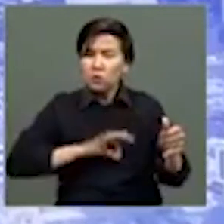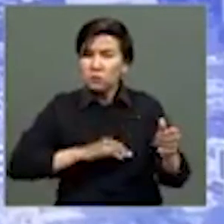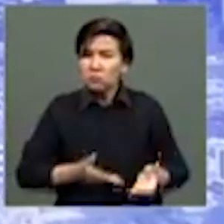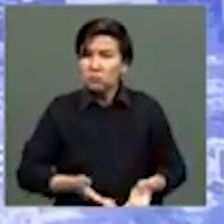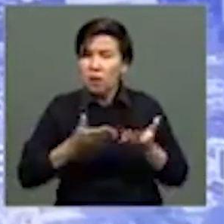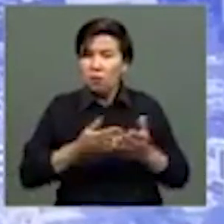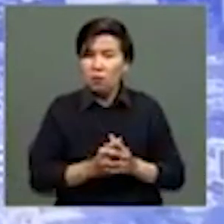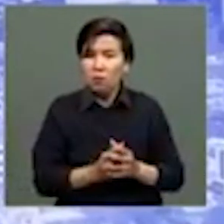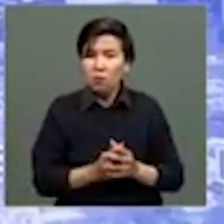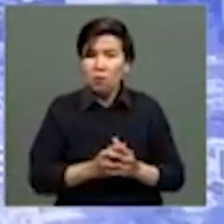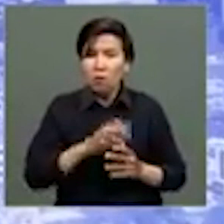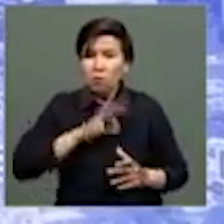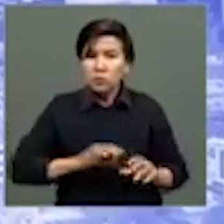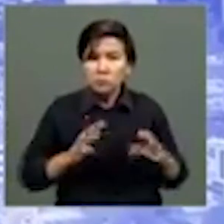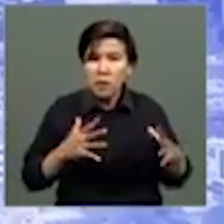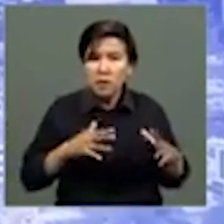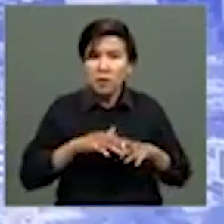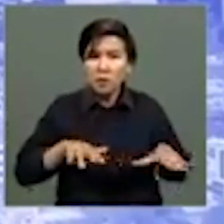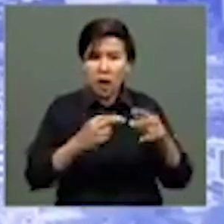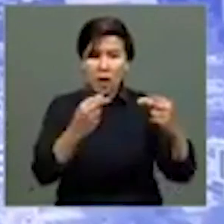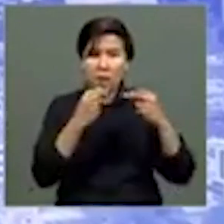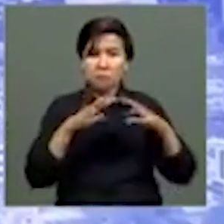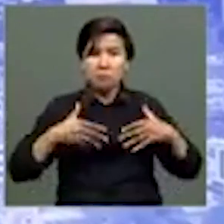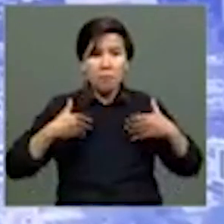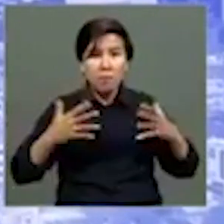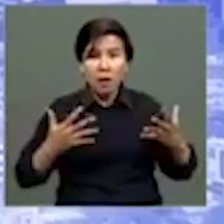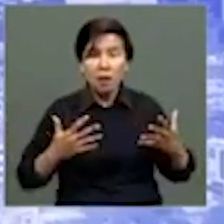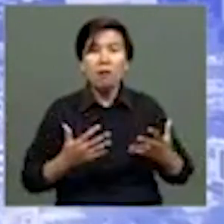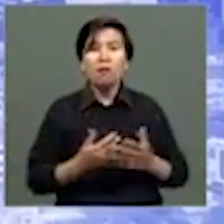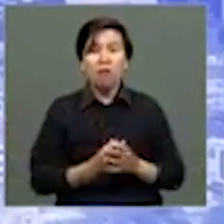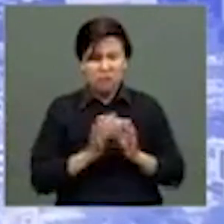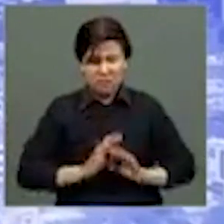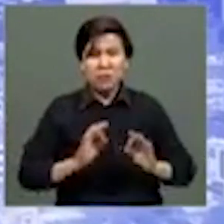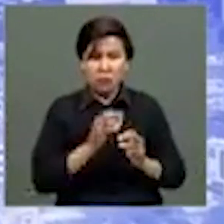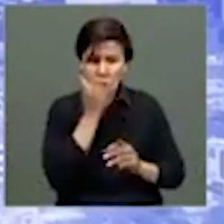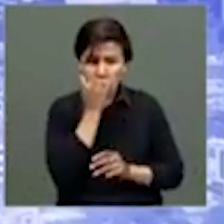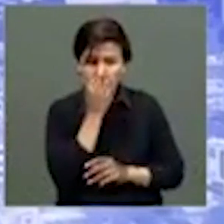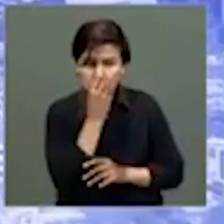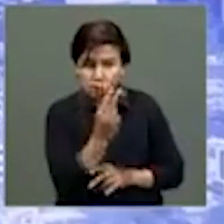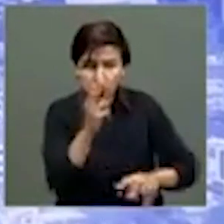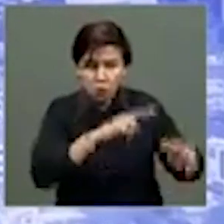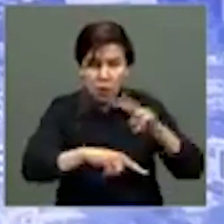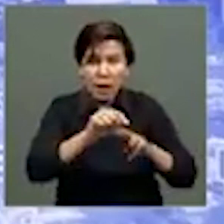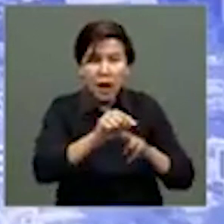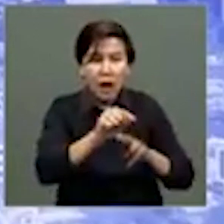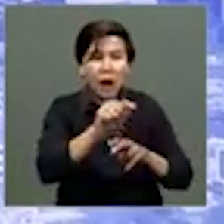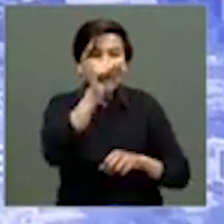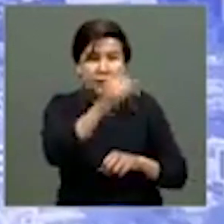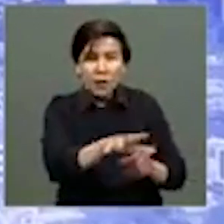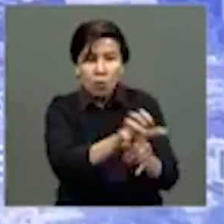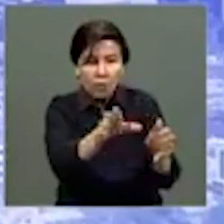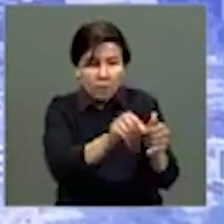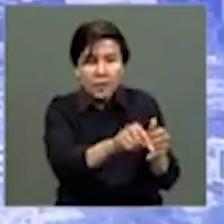ไม่มีอาการเลยเพราะนั้นกลุ่มนี้เนี่ยเราต้องรีบค้นเขาให้เจอแยกเขาออกมาดูแลเขาให้เหมาะสม